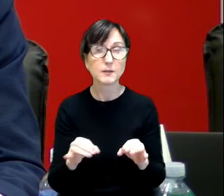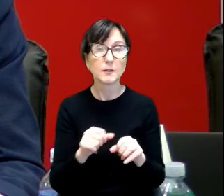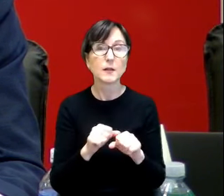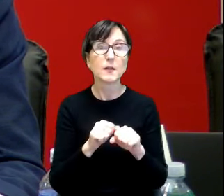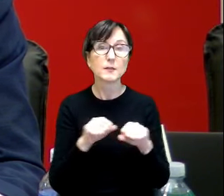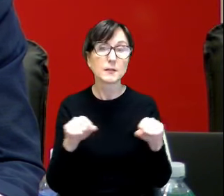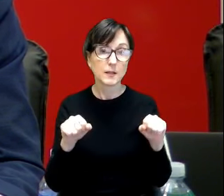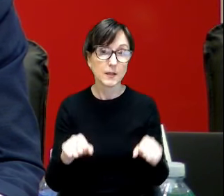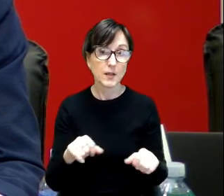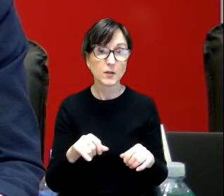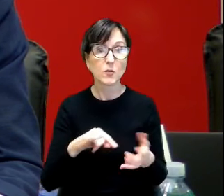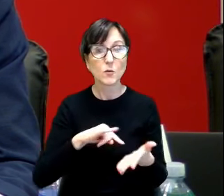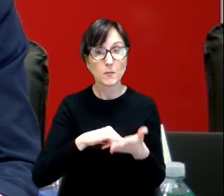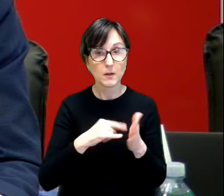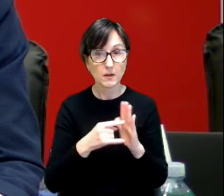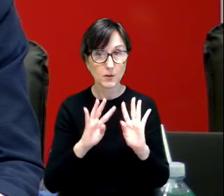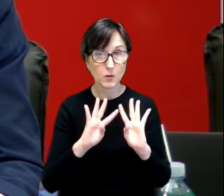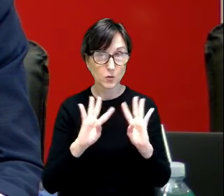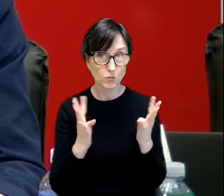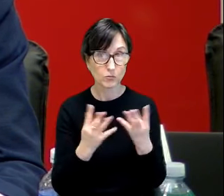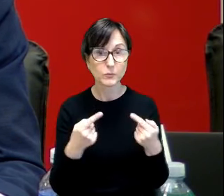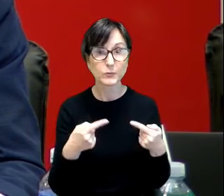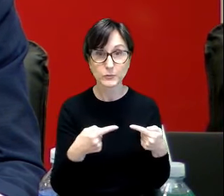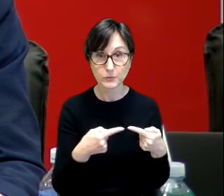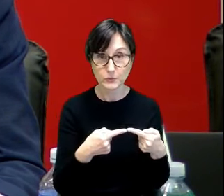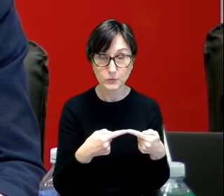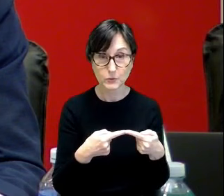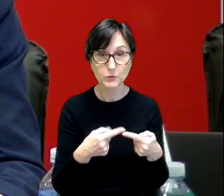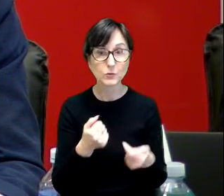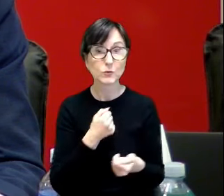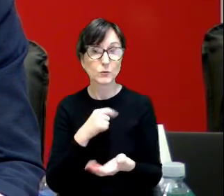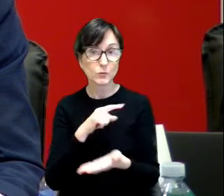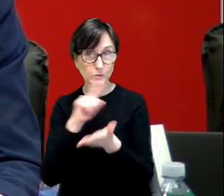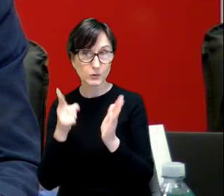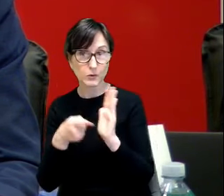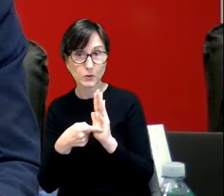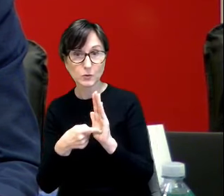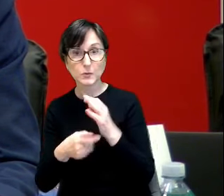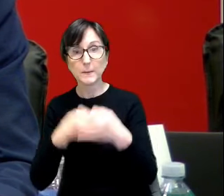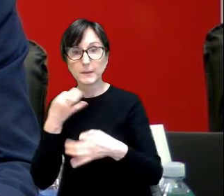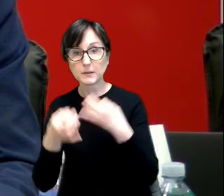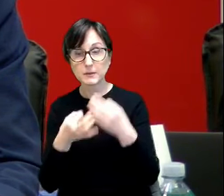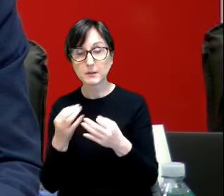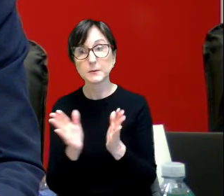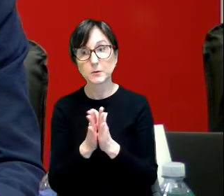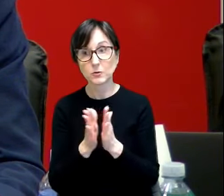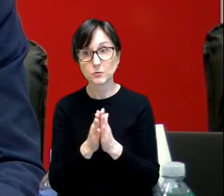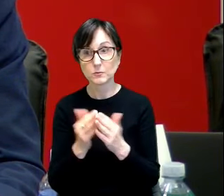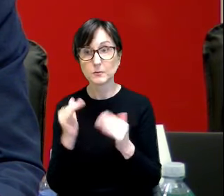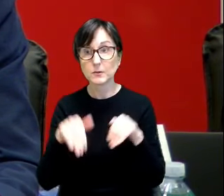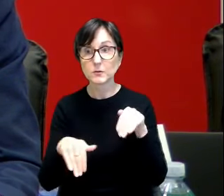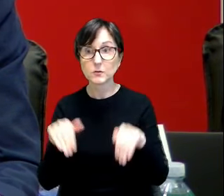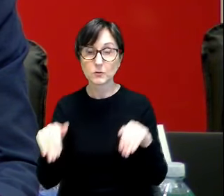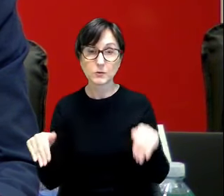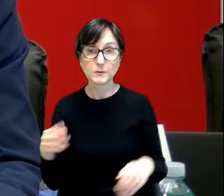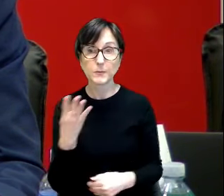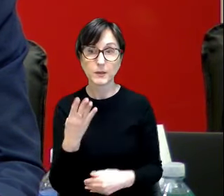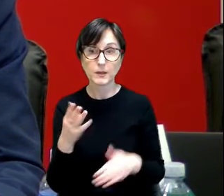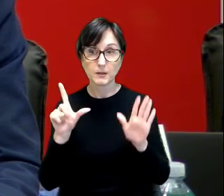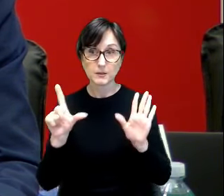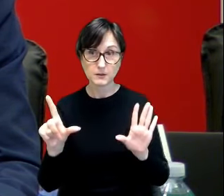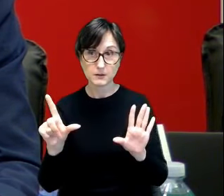komitete ar būtų klausimų pasisakymų kviečiu balsuoti 47